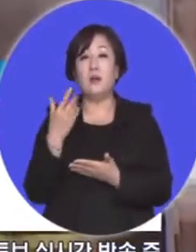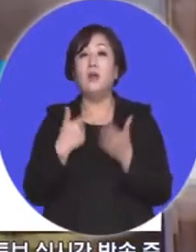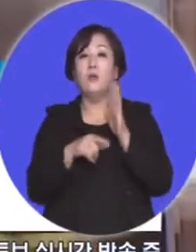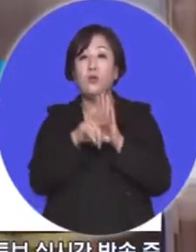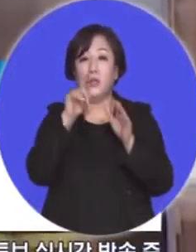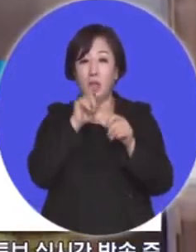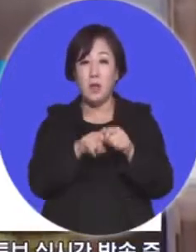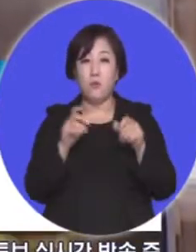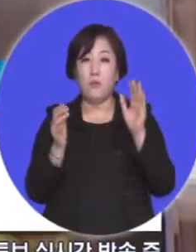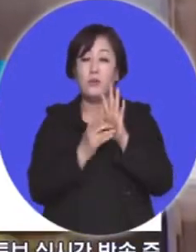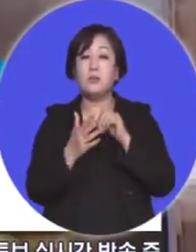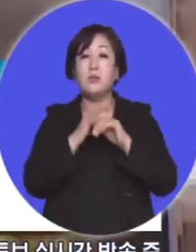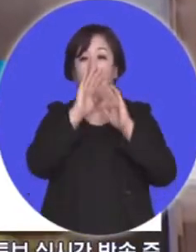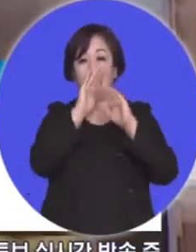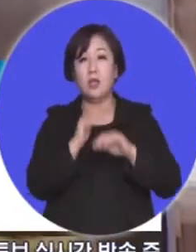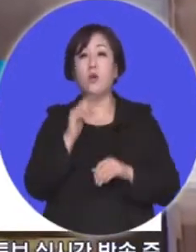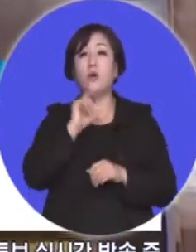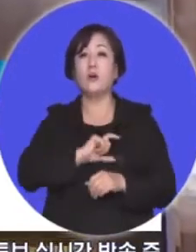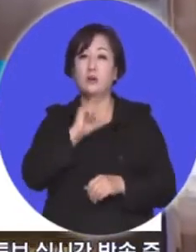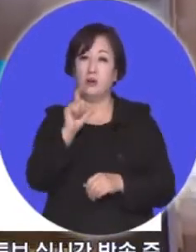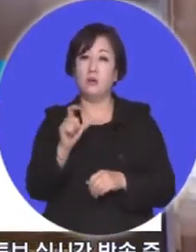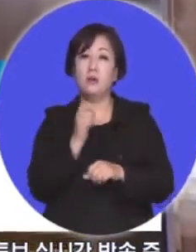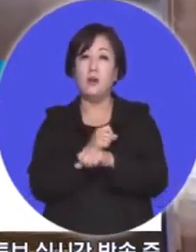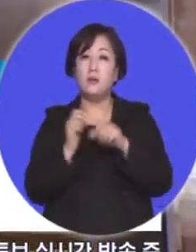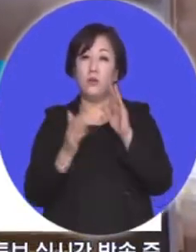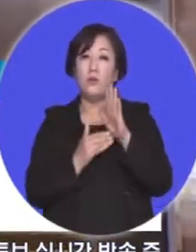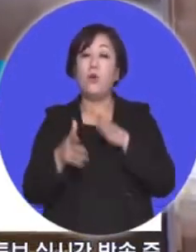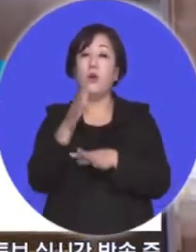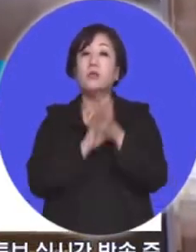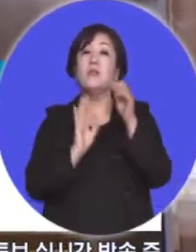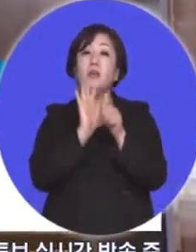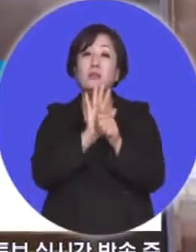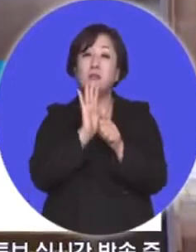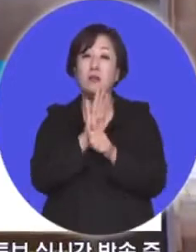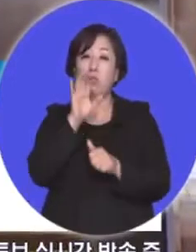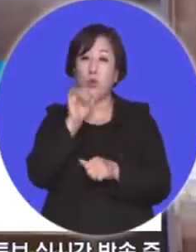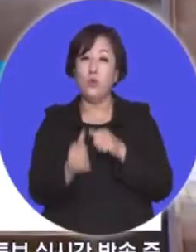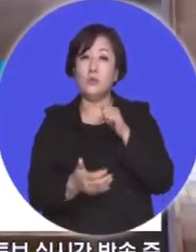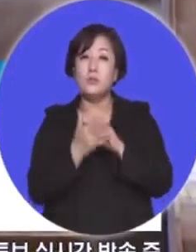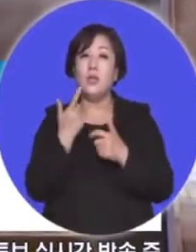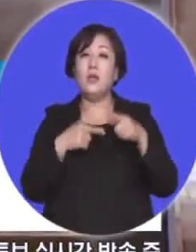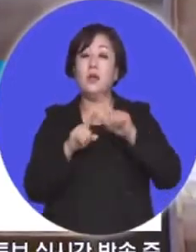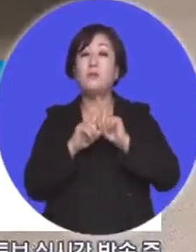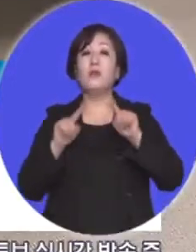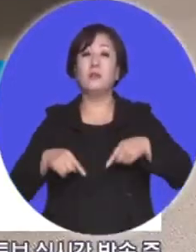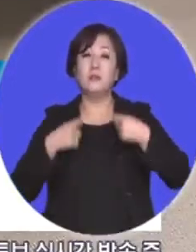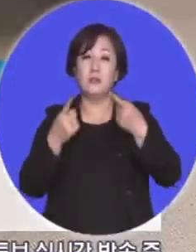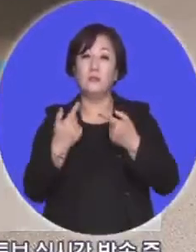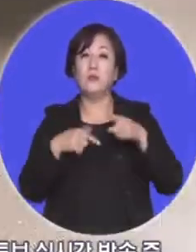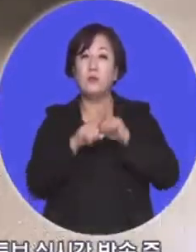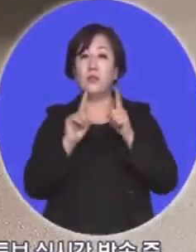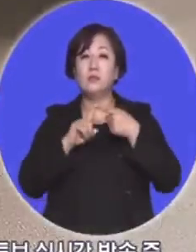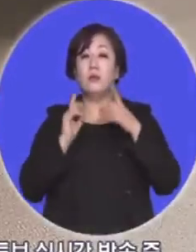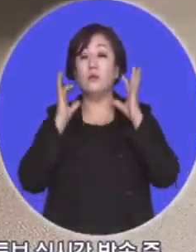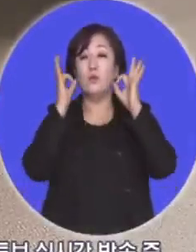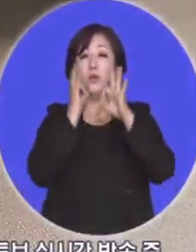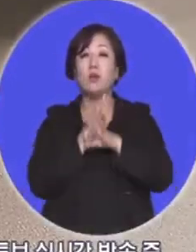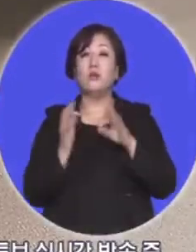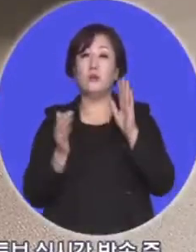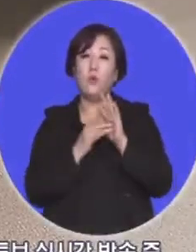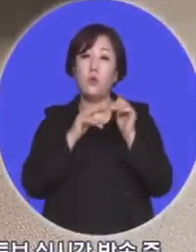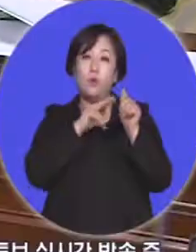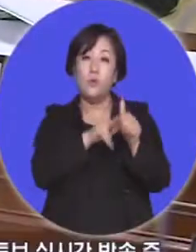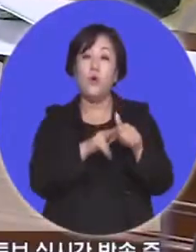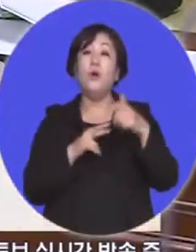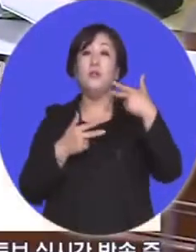위해서 글을 썼는 것이고요. 당연히 이제 경제진흥원에 가면 울산 경제진흥을 위해서 후보가